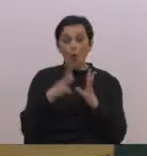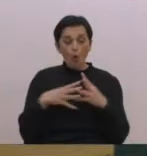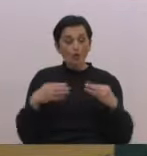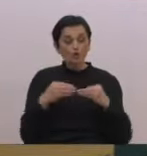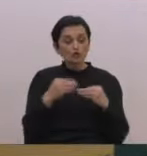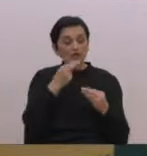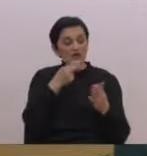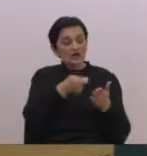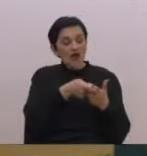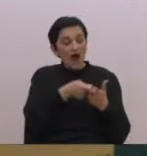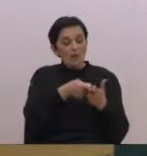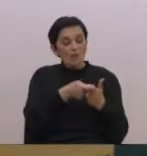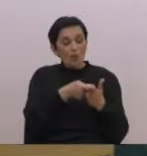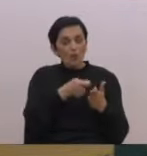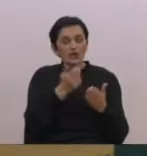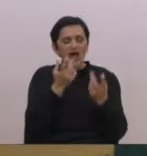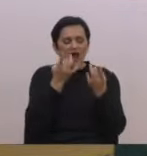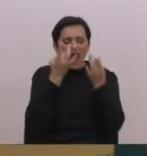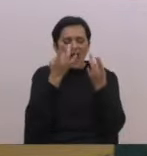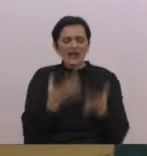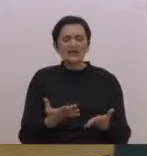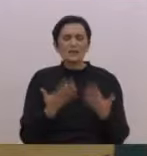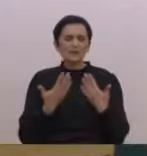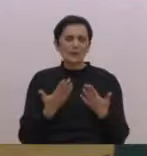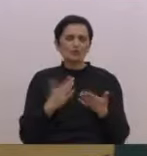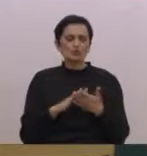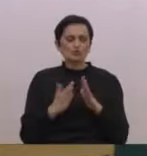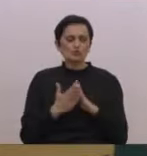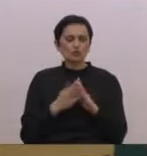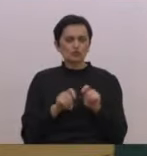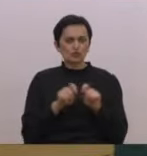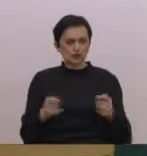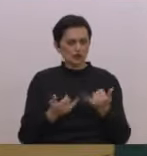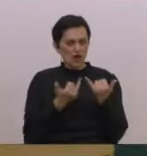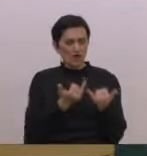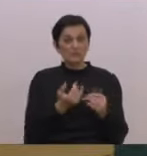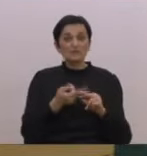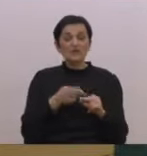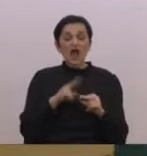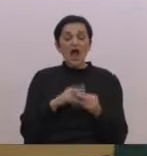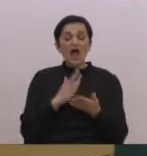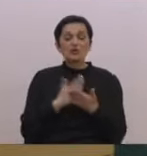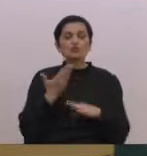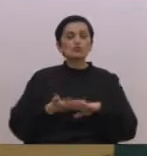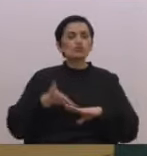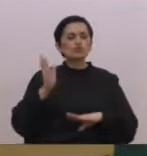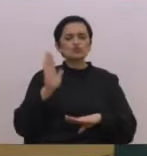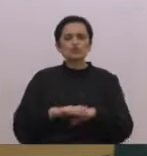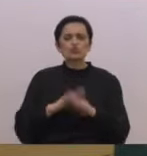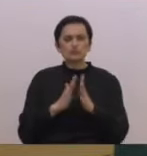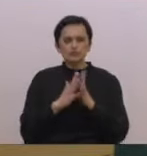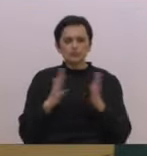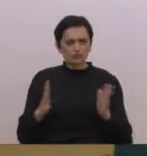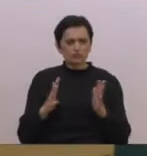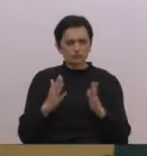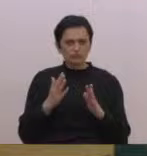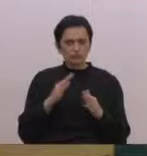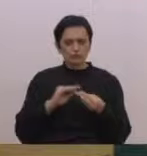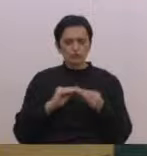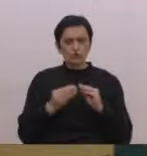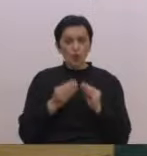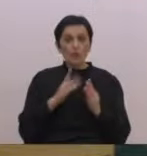გამოკვებოს შეინახოს და ელემენტარული ასე ვთქვათ პირობები შეიქმნას ეს არის უმძიმესი უმწვავესი პრობლემები და ის რომ